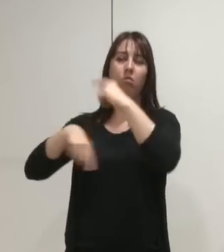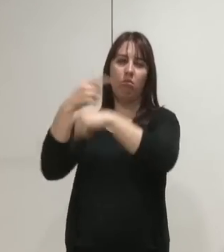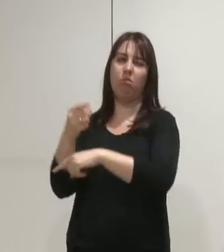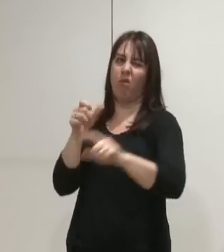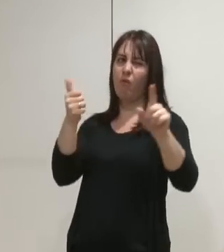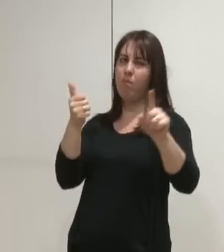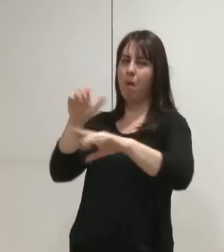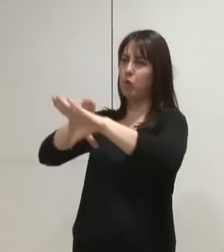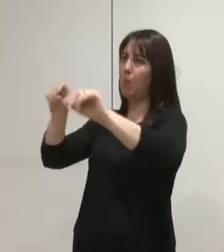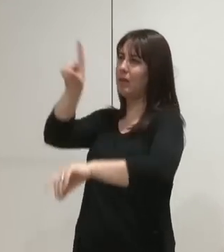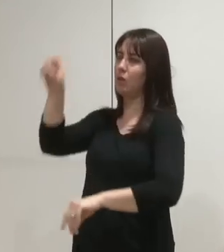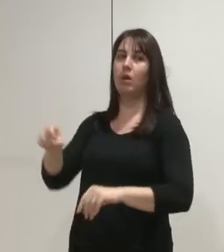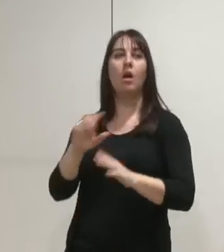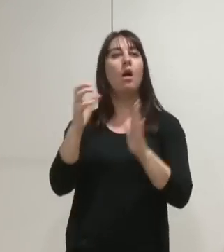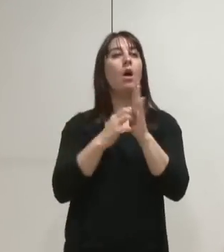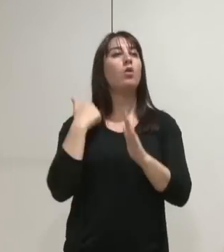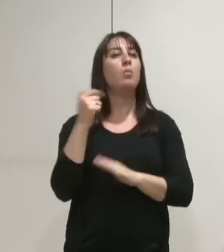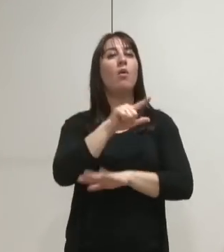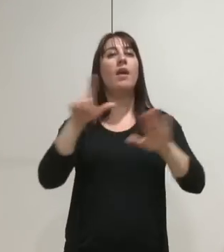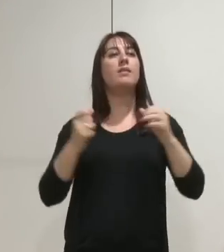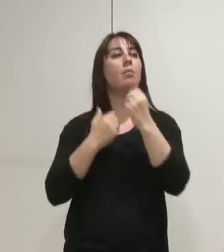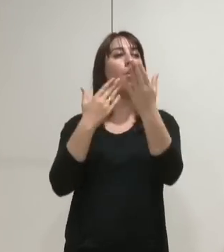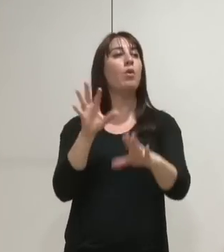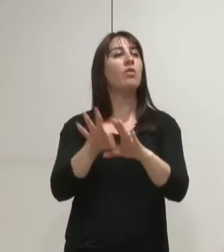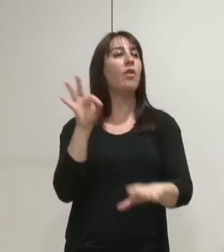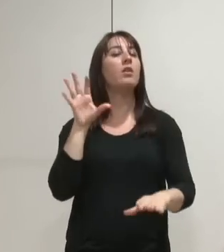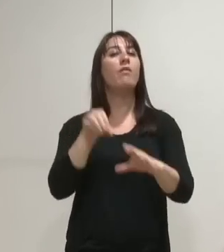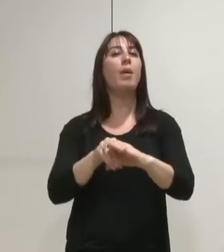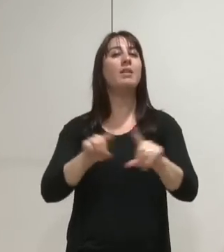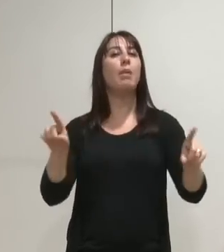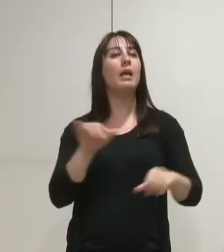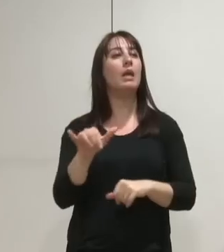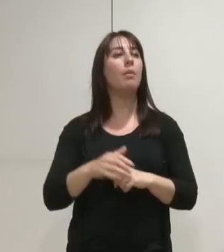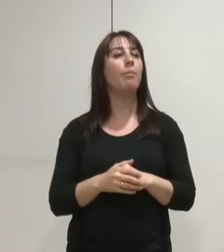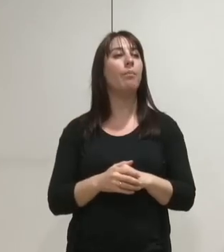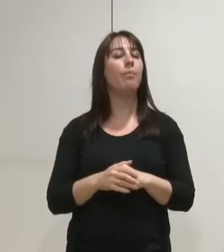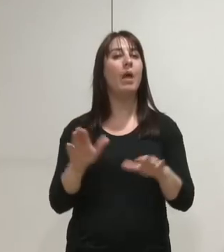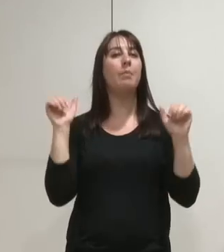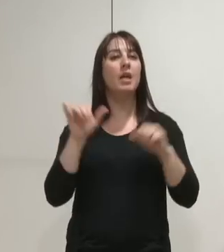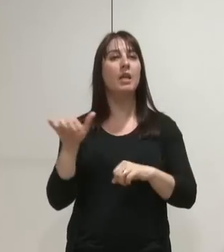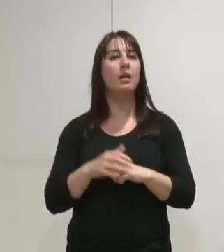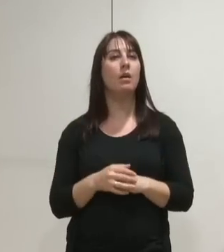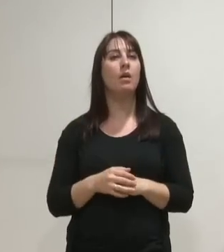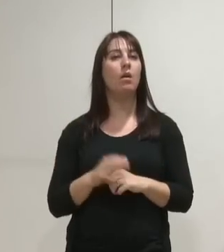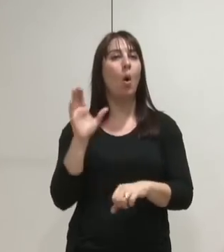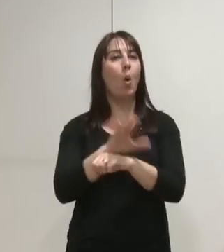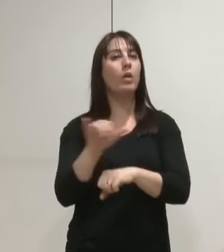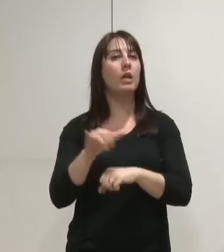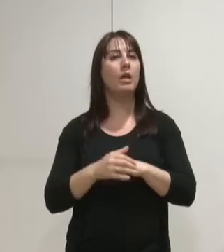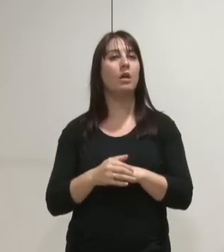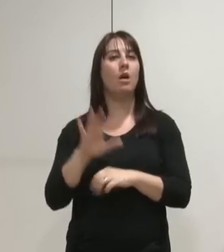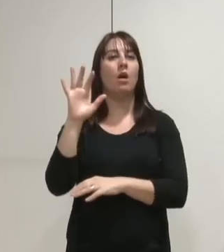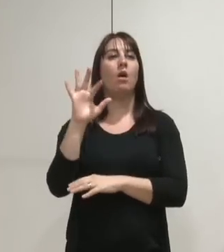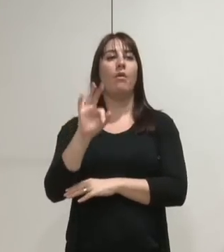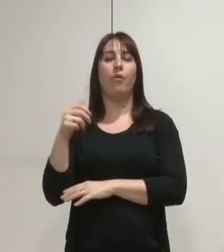fois je mets donc cette délibération numéro 27 au voix qui ne prend pas part au vote qui s'abstient qui est contre